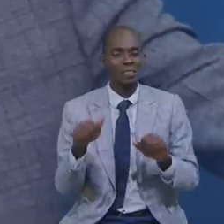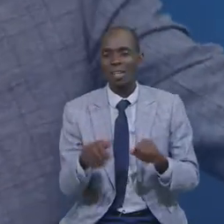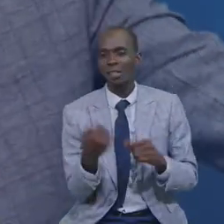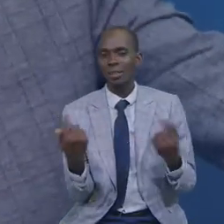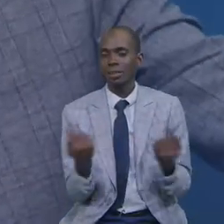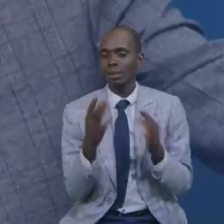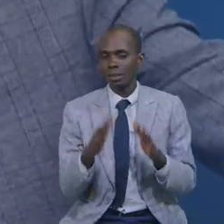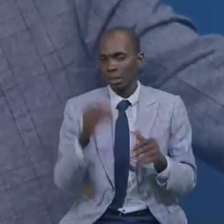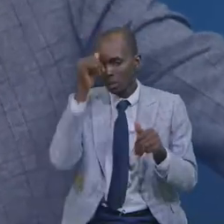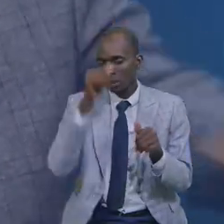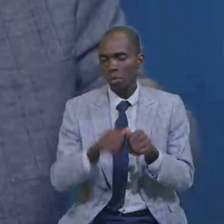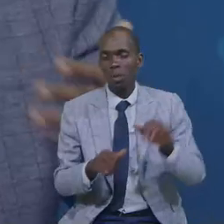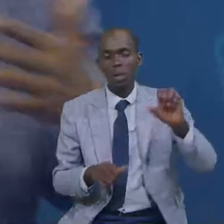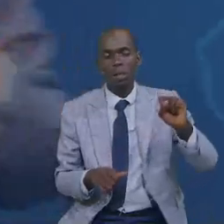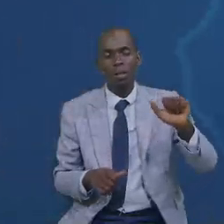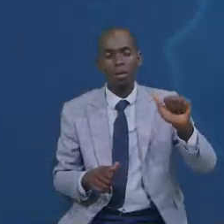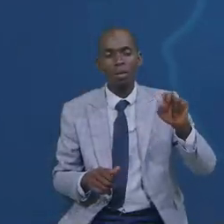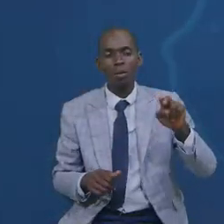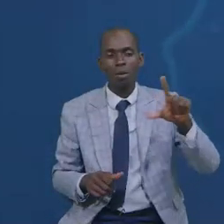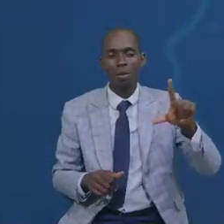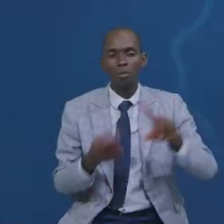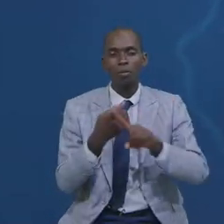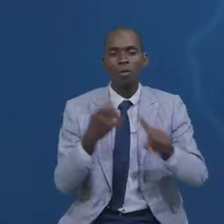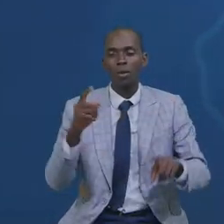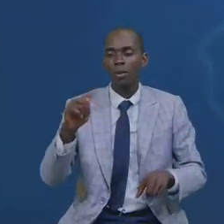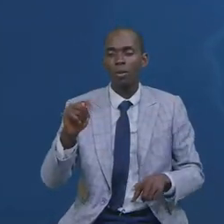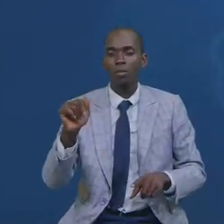pécheur je peux sauver